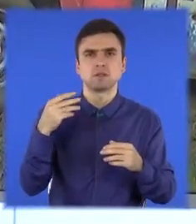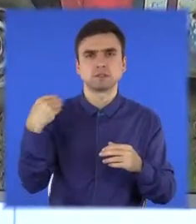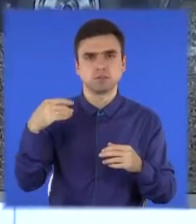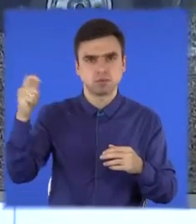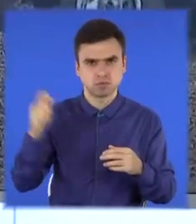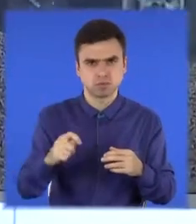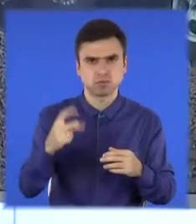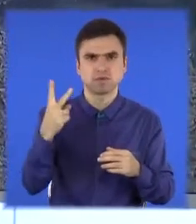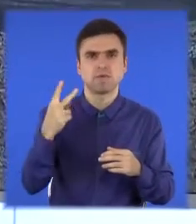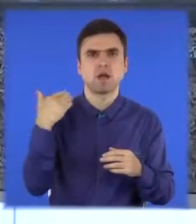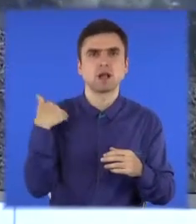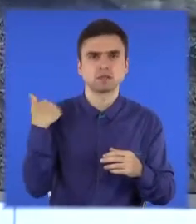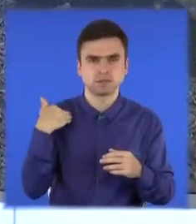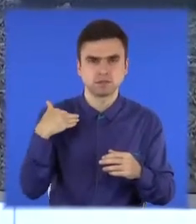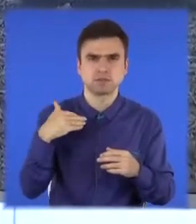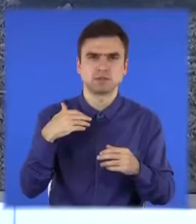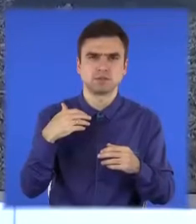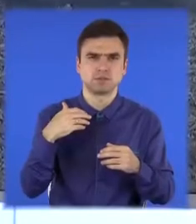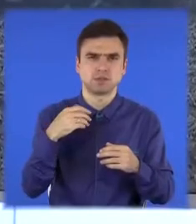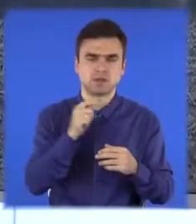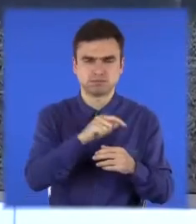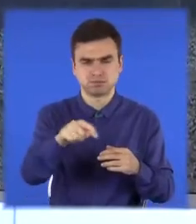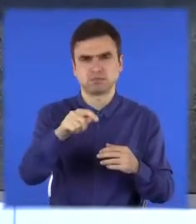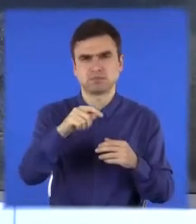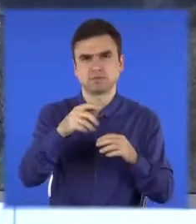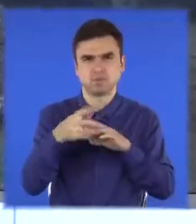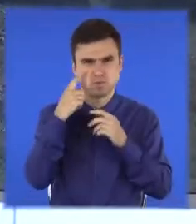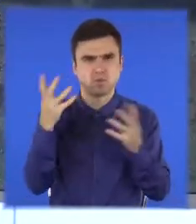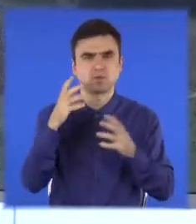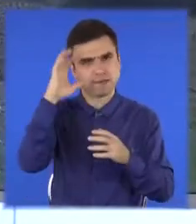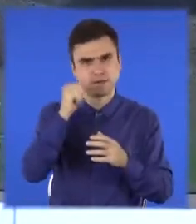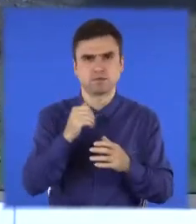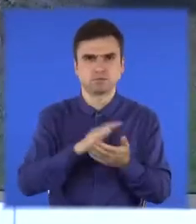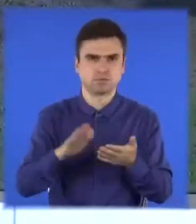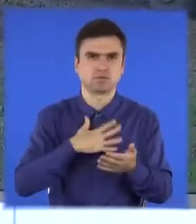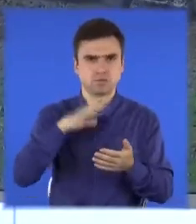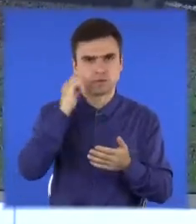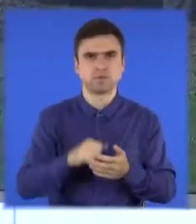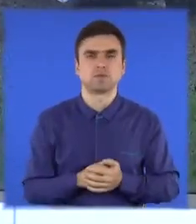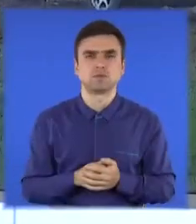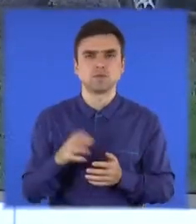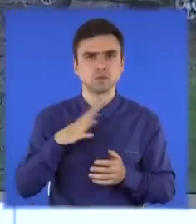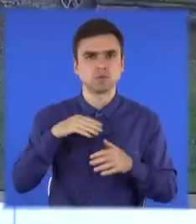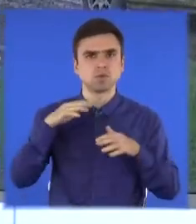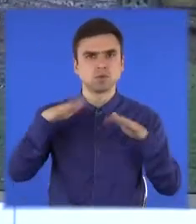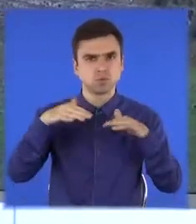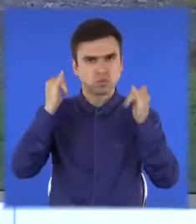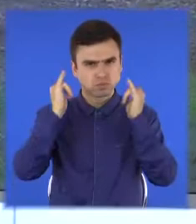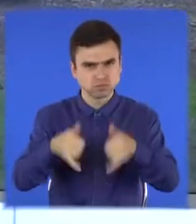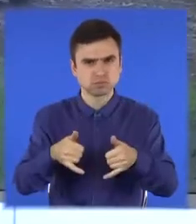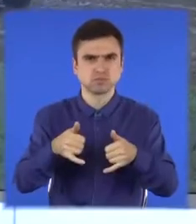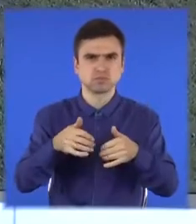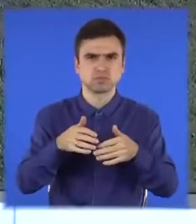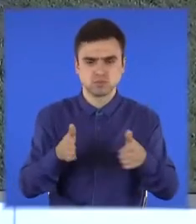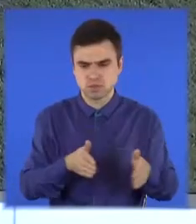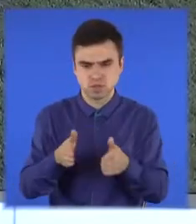Незважаючи на дощ, на шоу прийшло подивитися декілька тисяч вболівальників. Траса була дуже слизькою, та для екстремалів це не